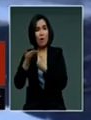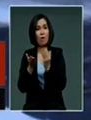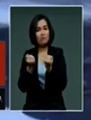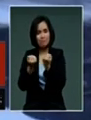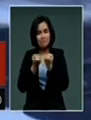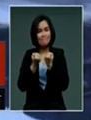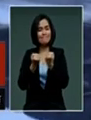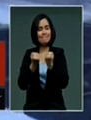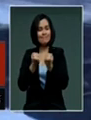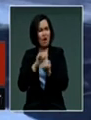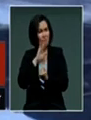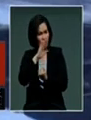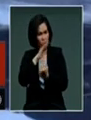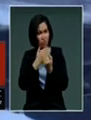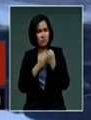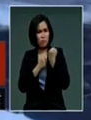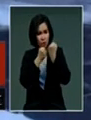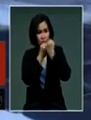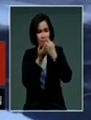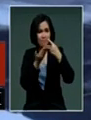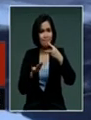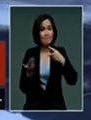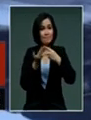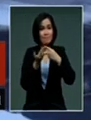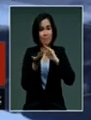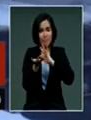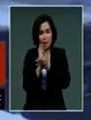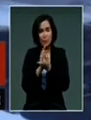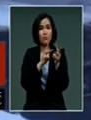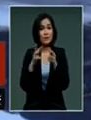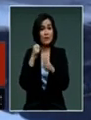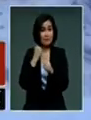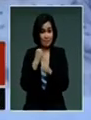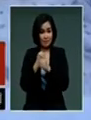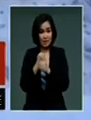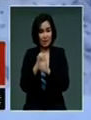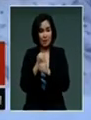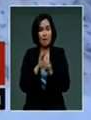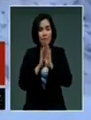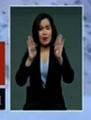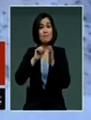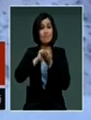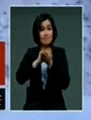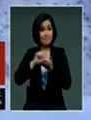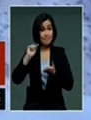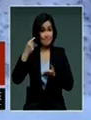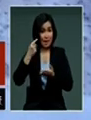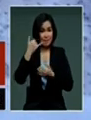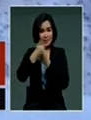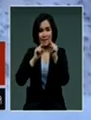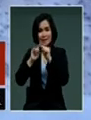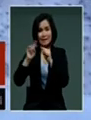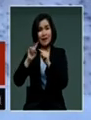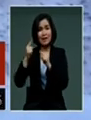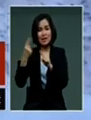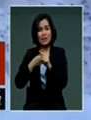นเรื่องขออุทธรณ์คำสั่งดังกล่าวแล้วก็สั่งปรับเปลี่ยนแนวปฏิบัติก่อนที่จะกลับมาให้บริการอีกครั้งในเที่ยวบินระหว่างประเทศแบบเช่า